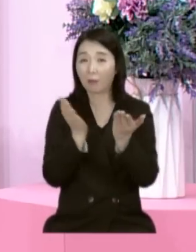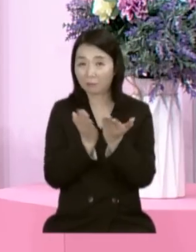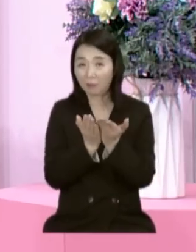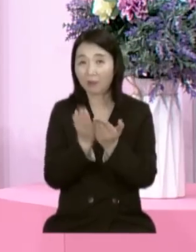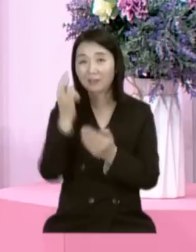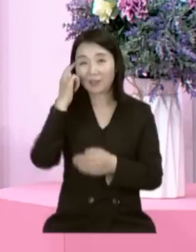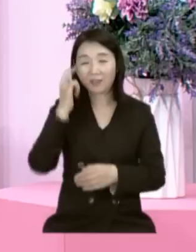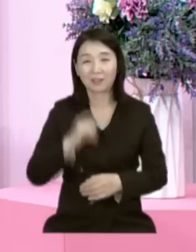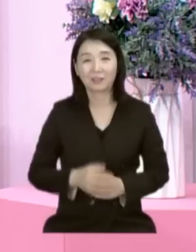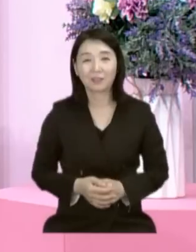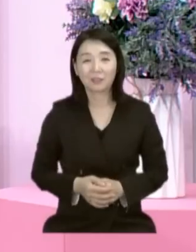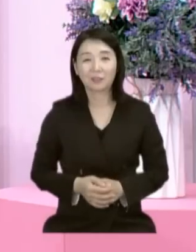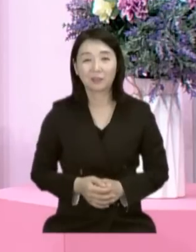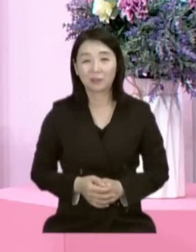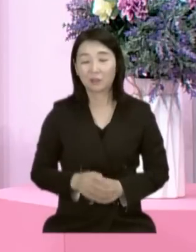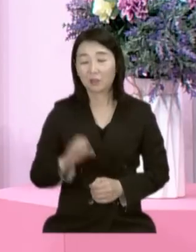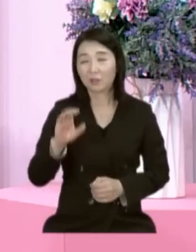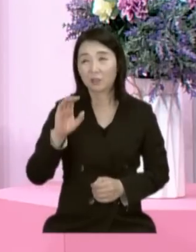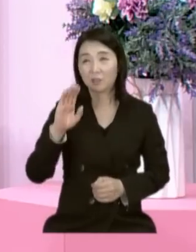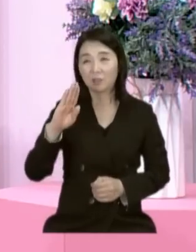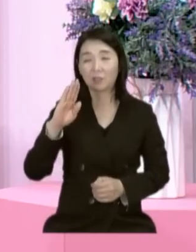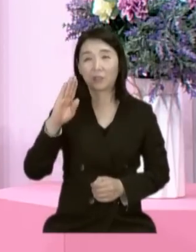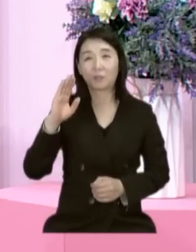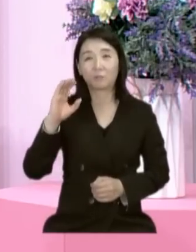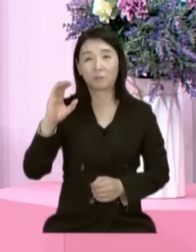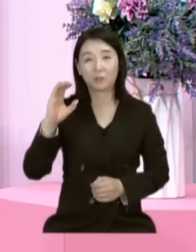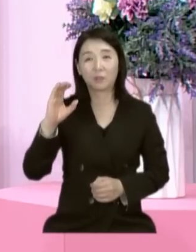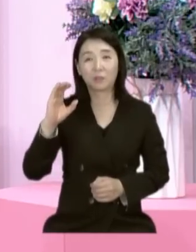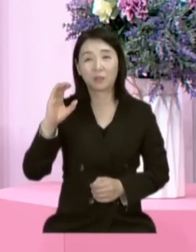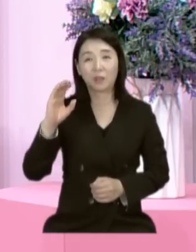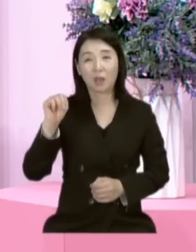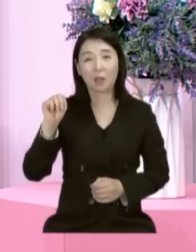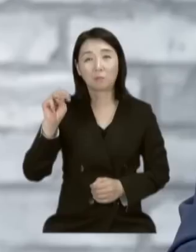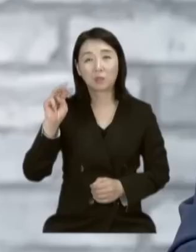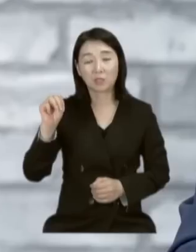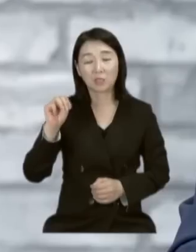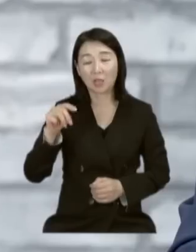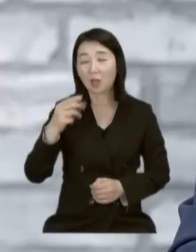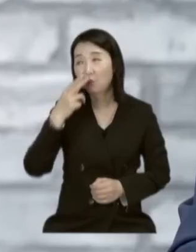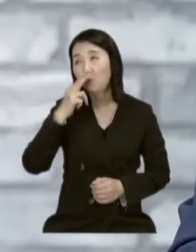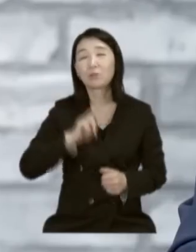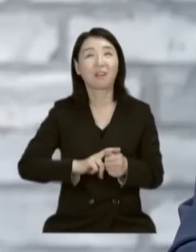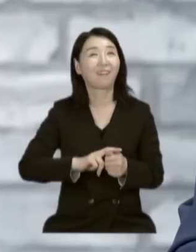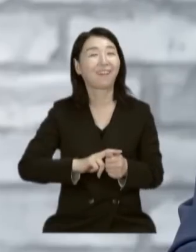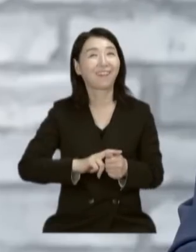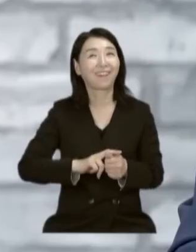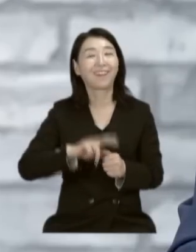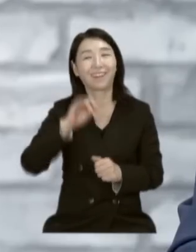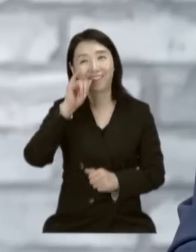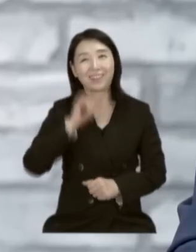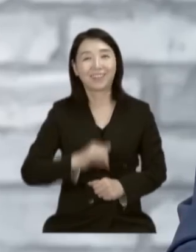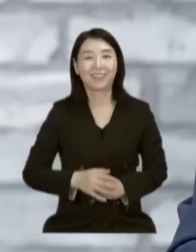예. 그래서 CBMC에 제가 사실 그때부터 이제 도전을 받게 됩니다. 그러셨군요. 도전을 받고